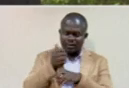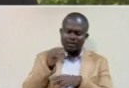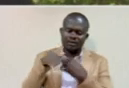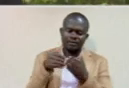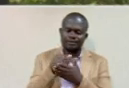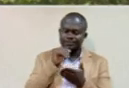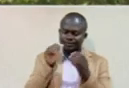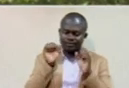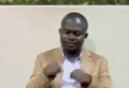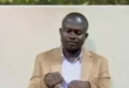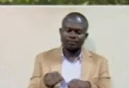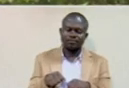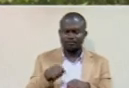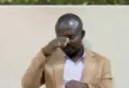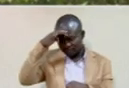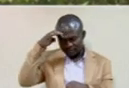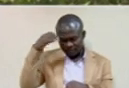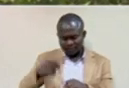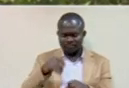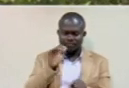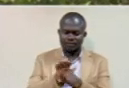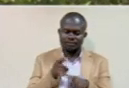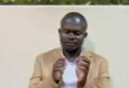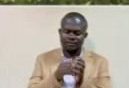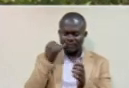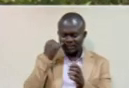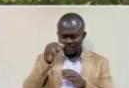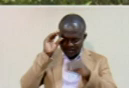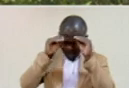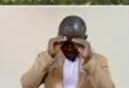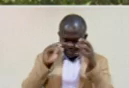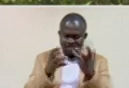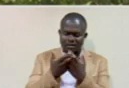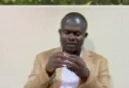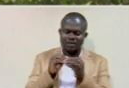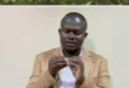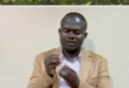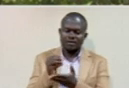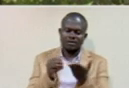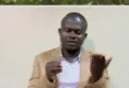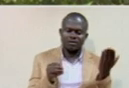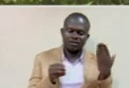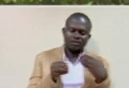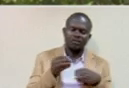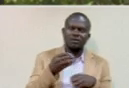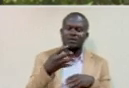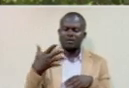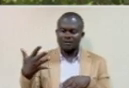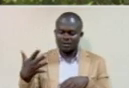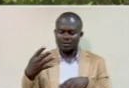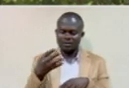ntibikunda, biramugora cyane. Ariko iyo biga bakwiranye n'umubare wa nyawo